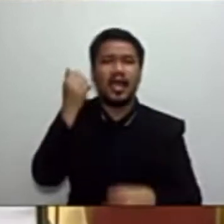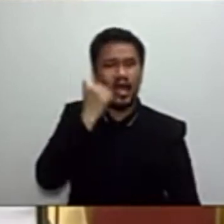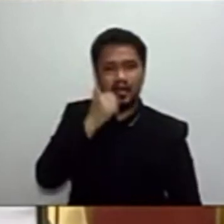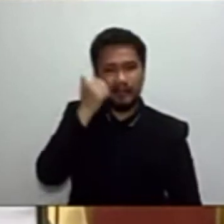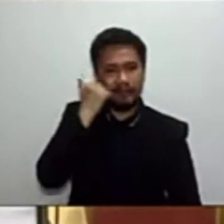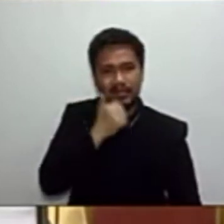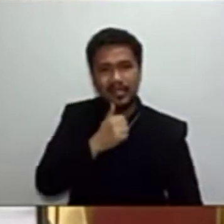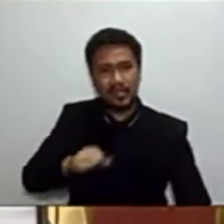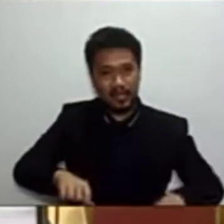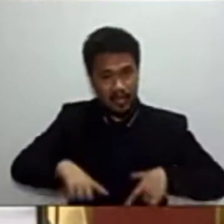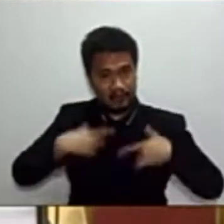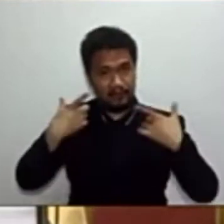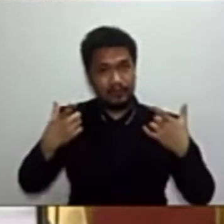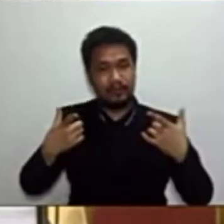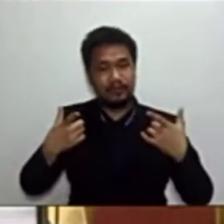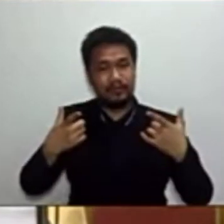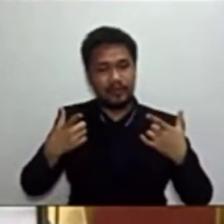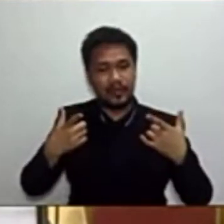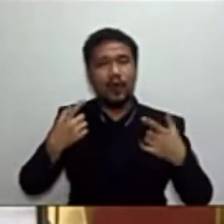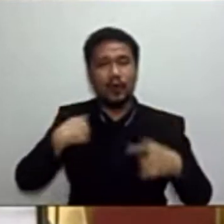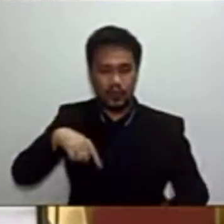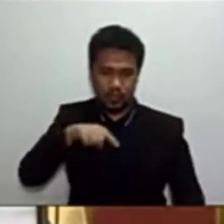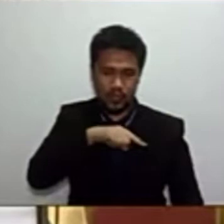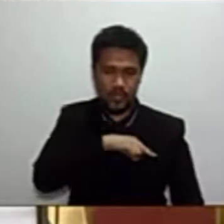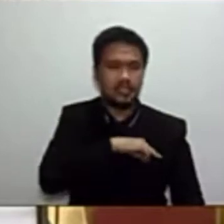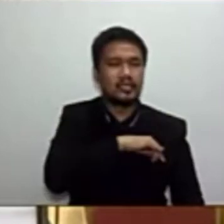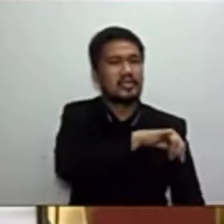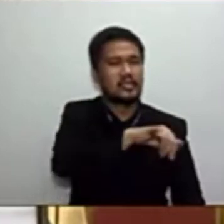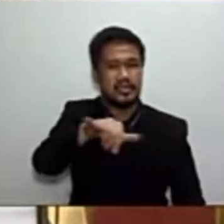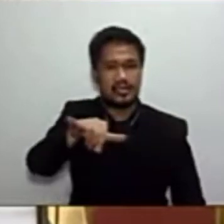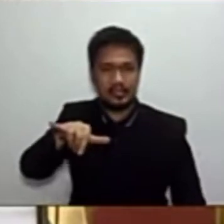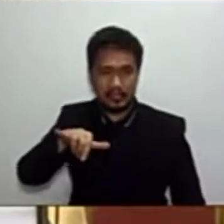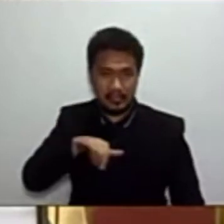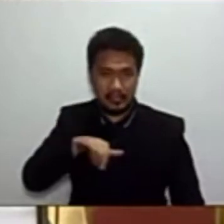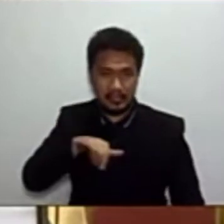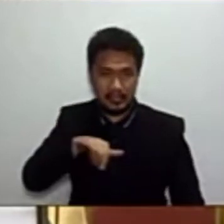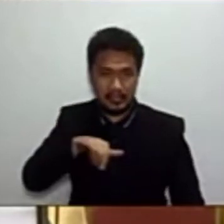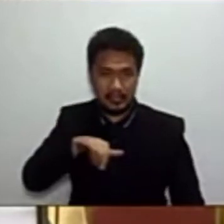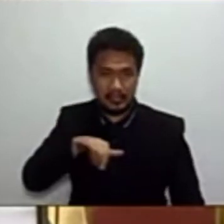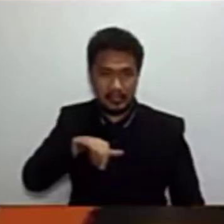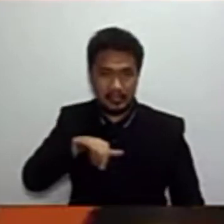pamumuhay, tayo din ay nagmimisyon.